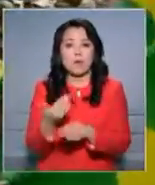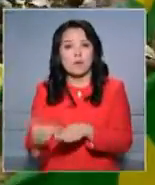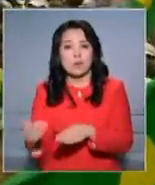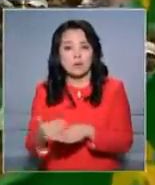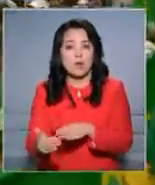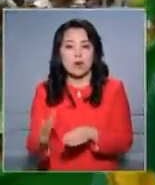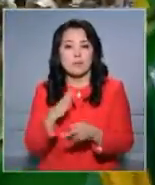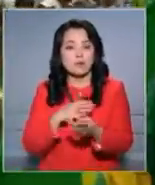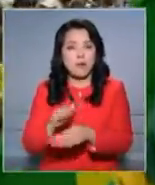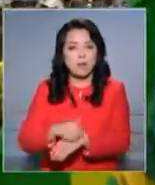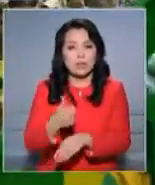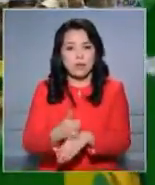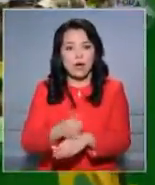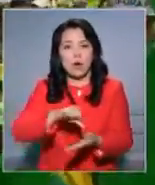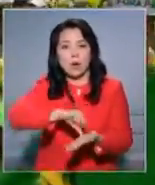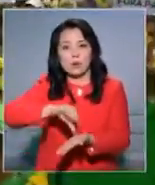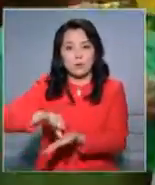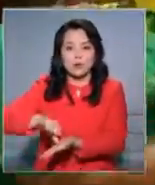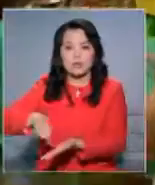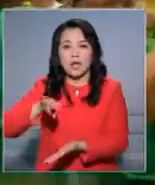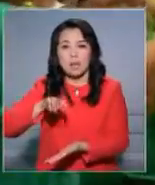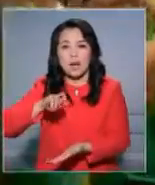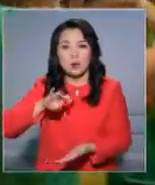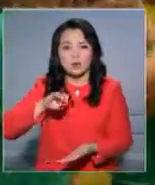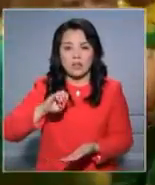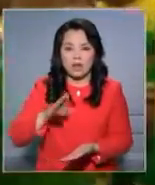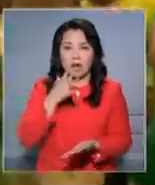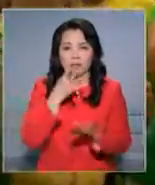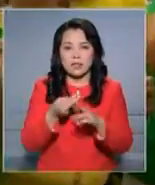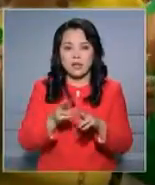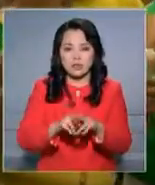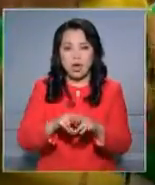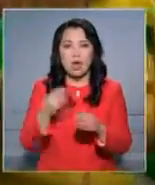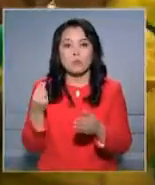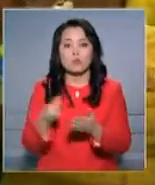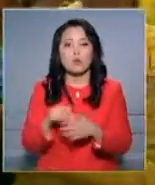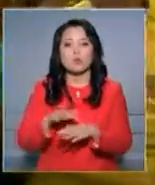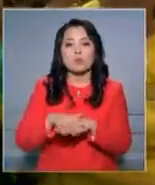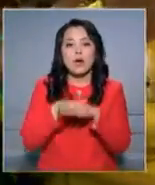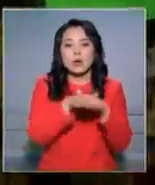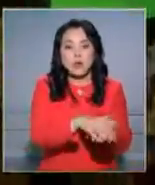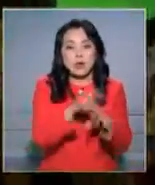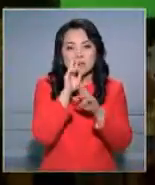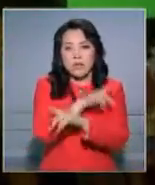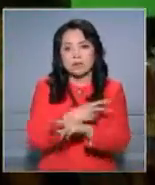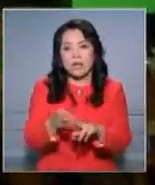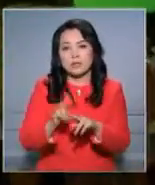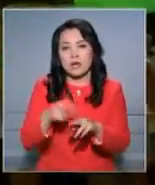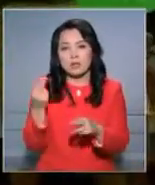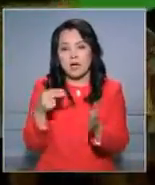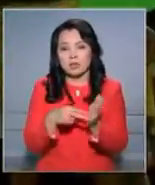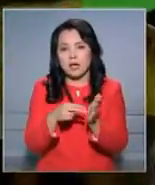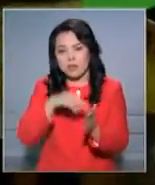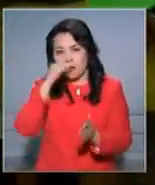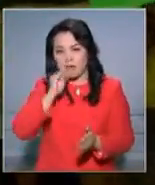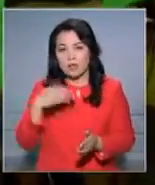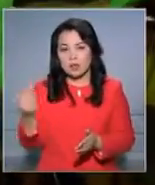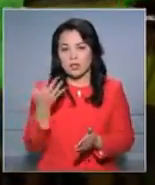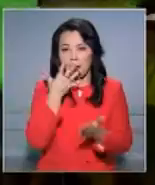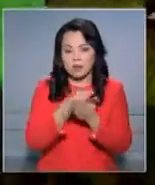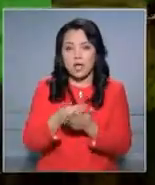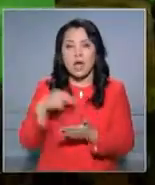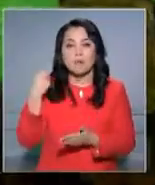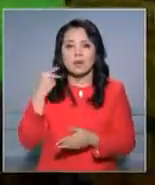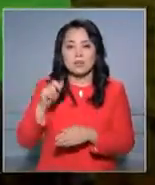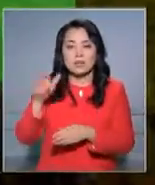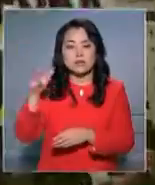елдегі оппозиция өкілдері Дилма Русефке бюджетті бөлу кезінде заңды 5 есе басты деп айып тақты. Алайда президент ханым мұндай